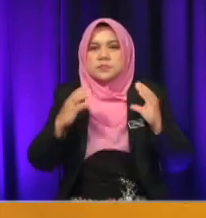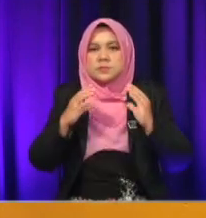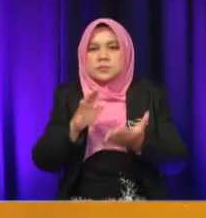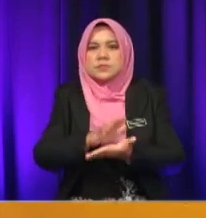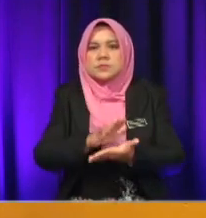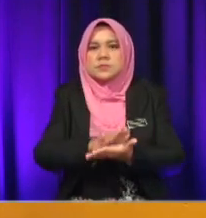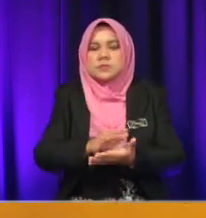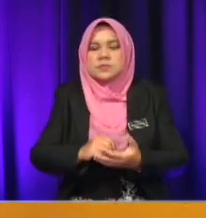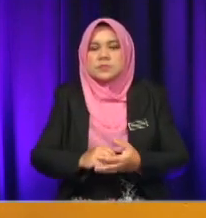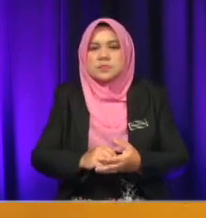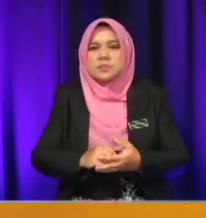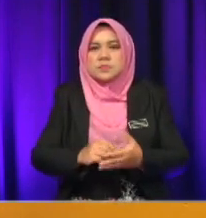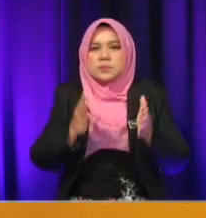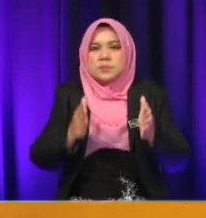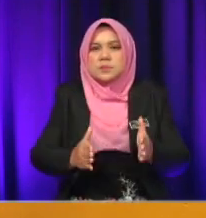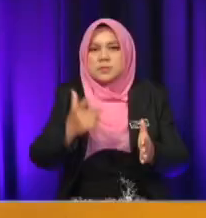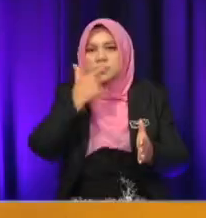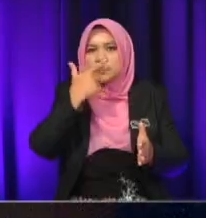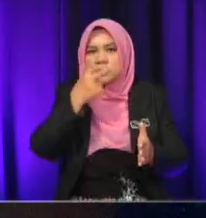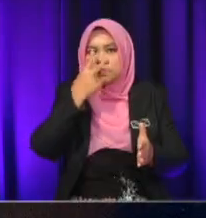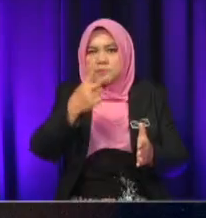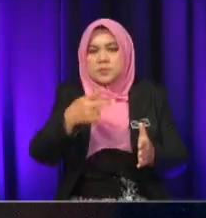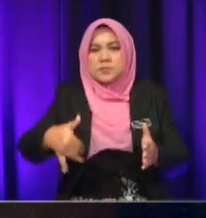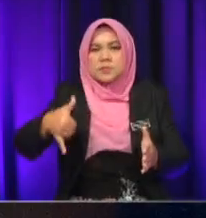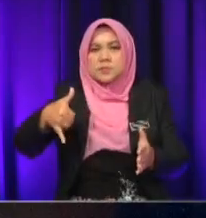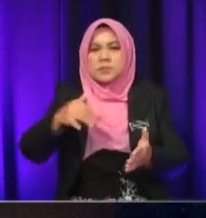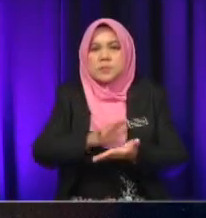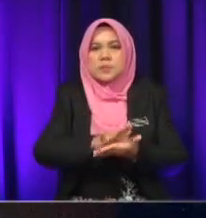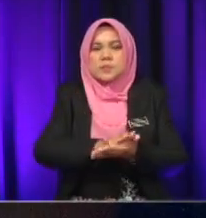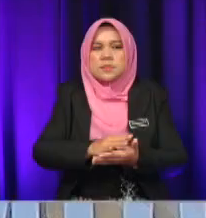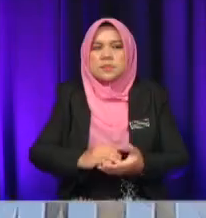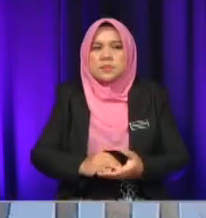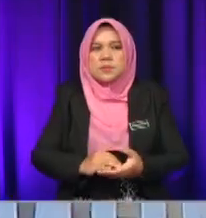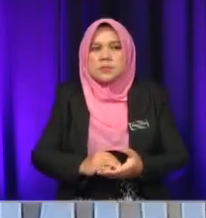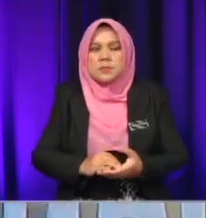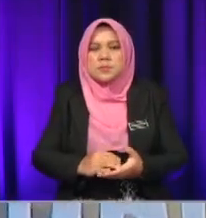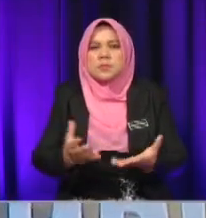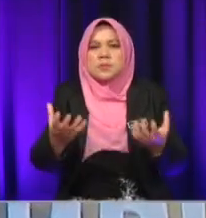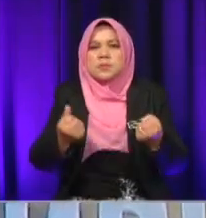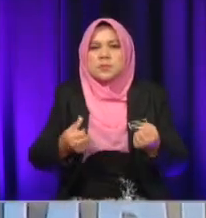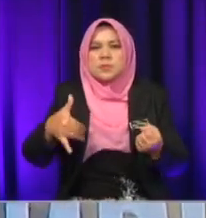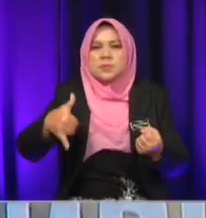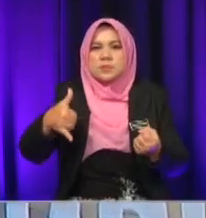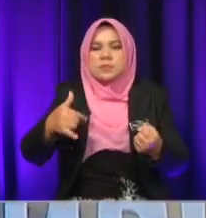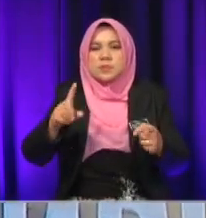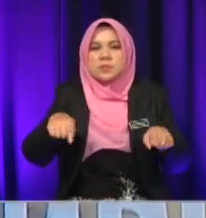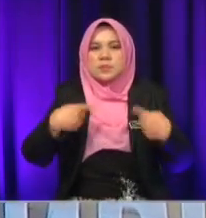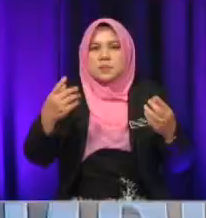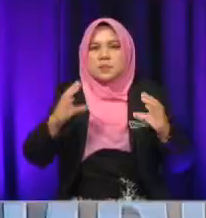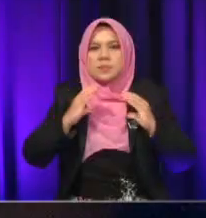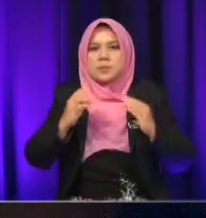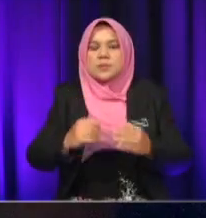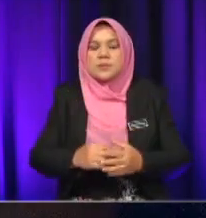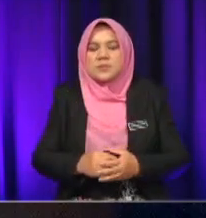cuti sekolah ni, orang tak nak tengok beg sekolah. Betul. Baru-baru cuti kan. Orang nak beg pergi bercuti. Betul.